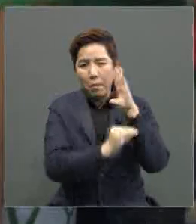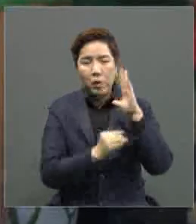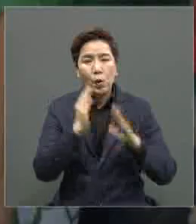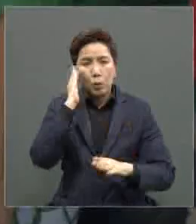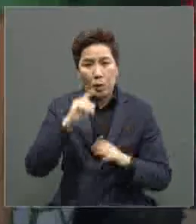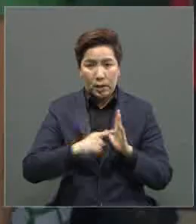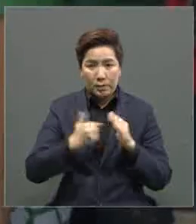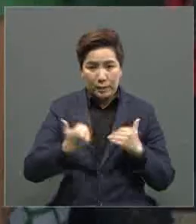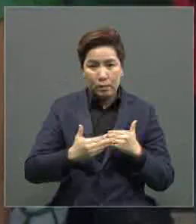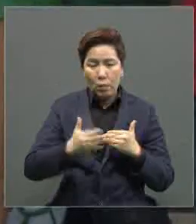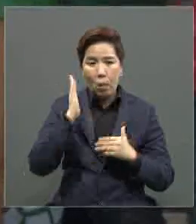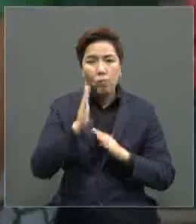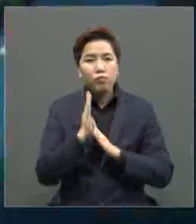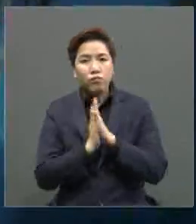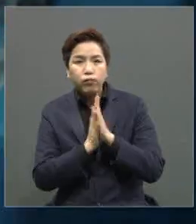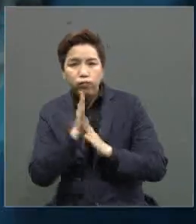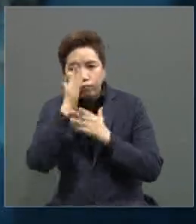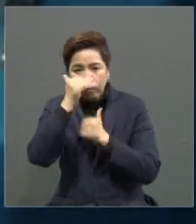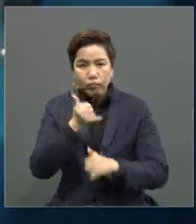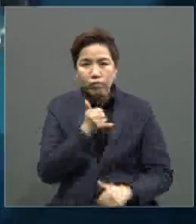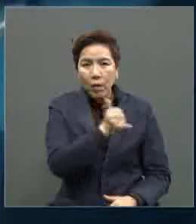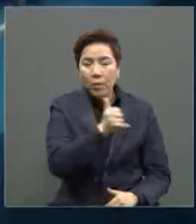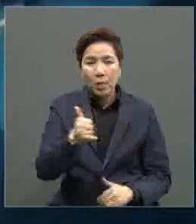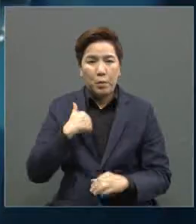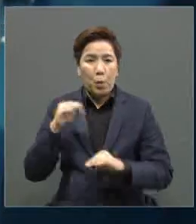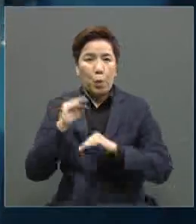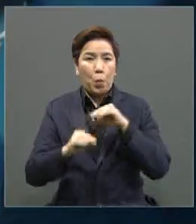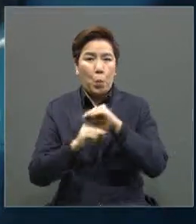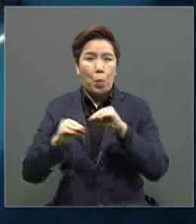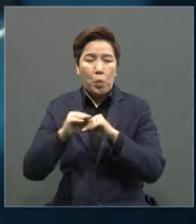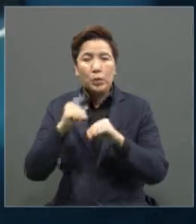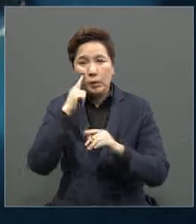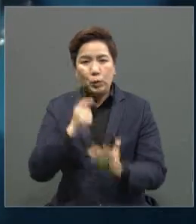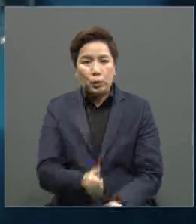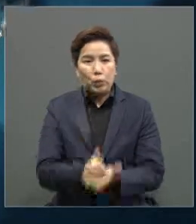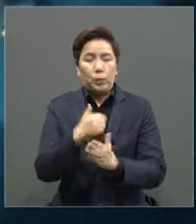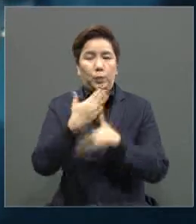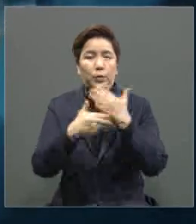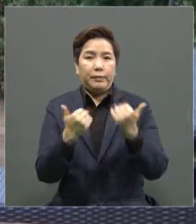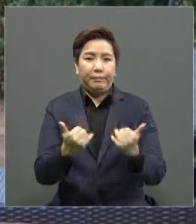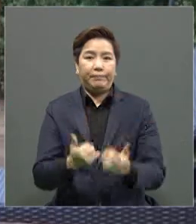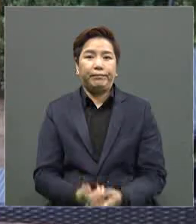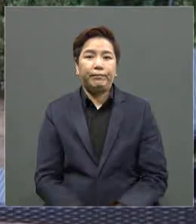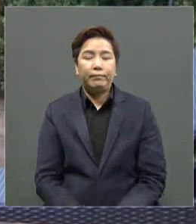นี้ค่ะในพื้นที่จะตื่นตัวเนื่องจากมีหลายโครงการนะคะที่จะได้รับการพัฒนาค่ะ